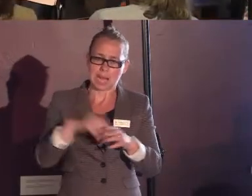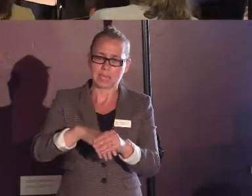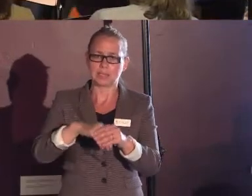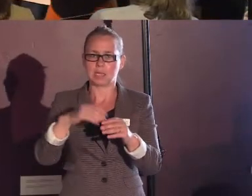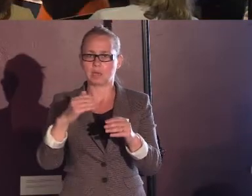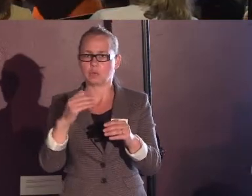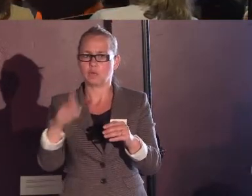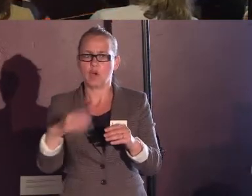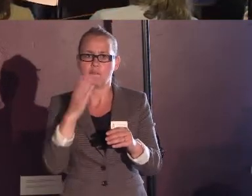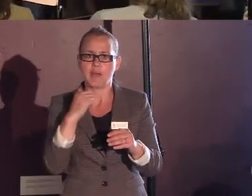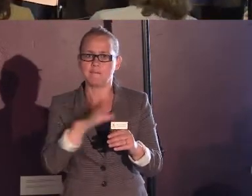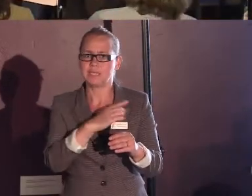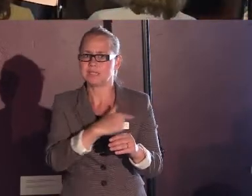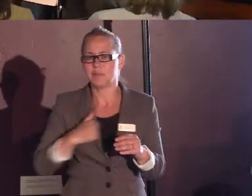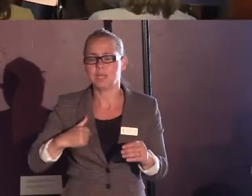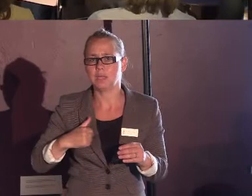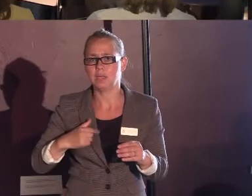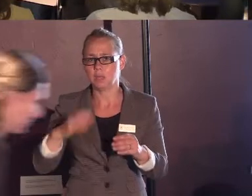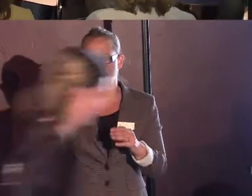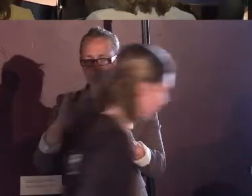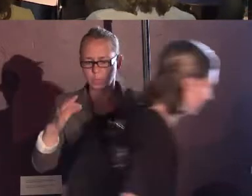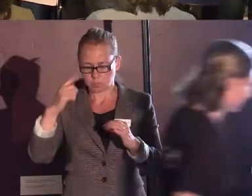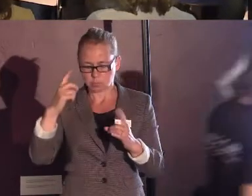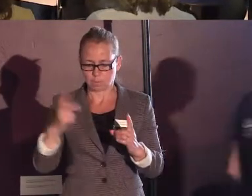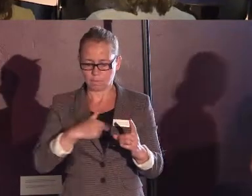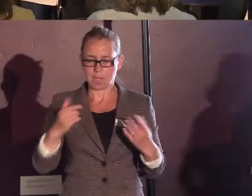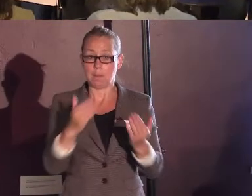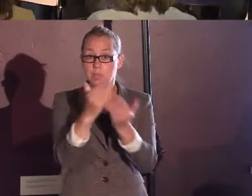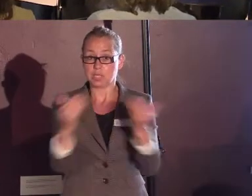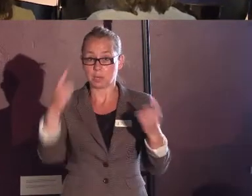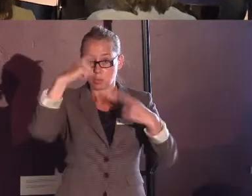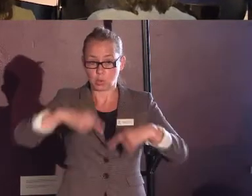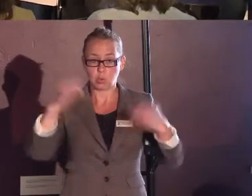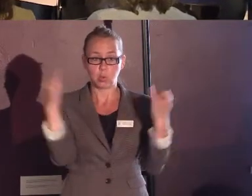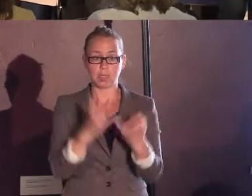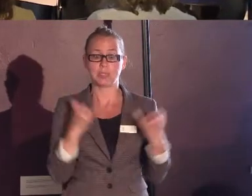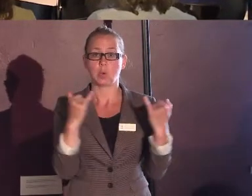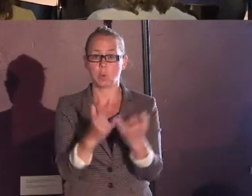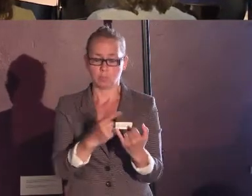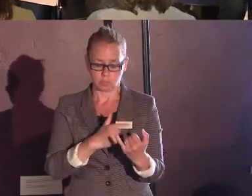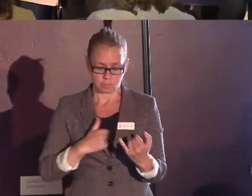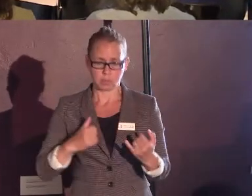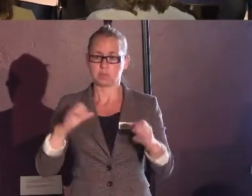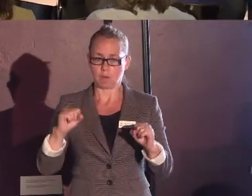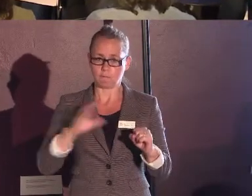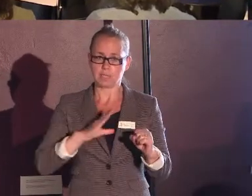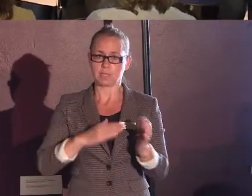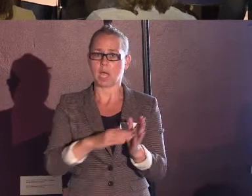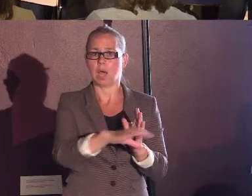vi är till för. Och som kulturinstitution, som museum, historiska museet, så är ju vi till för alla.